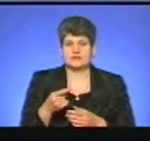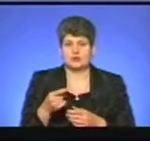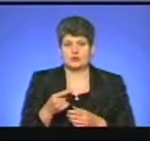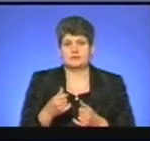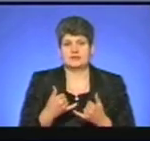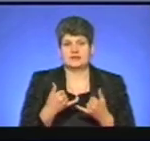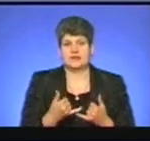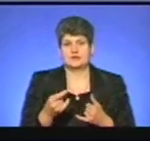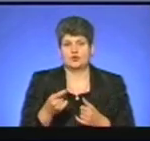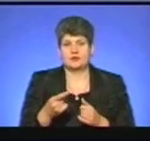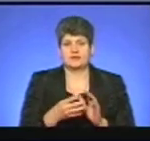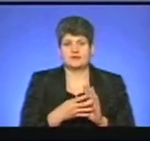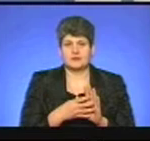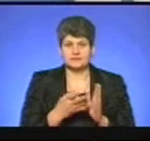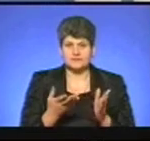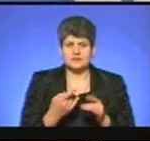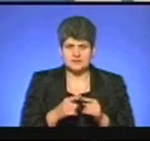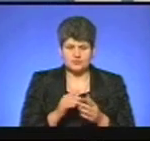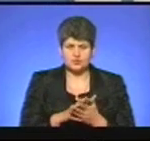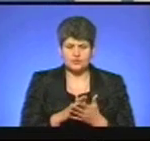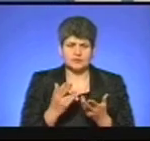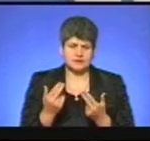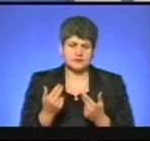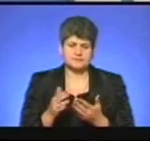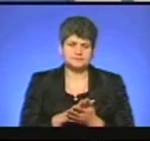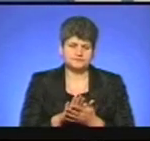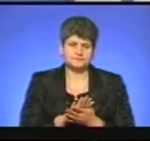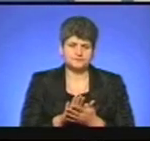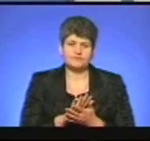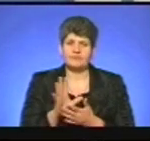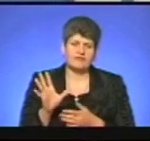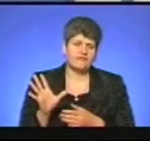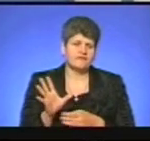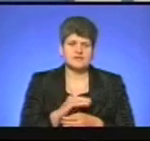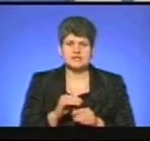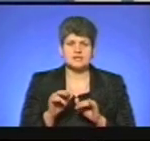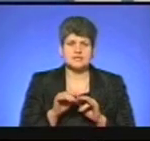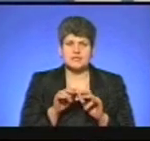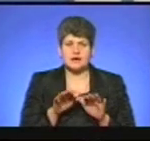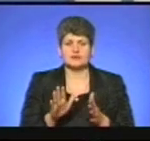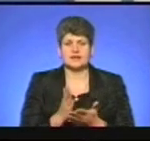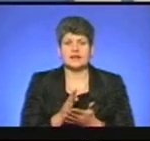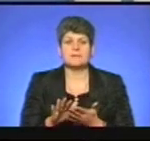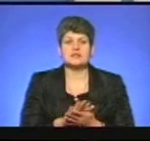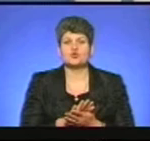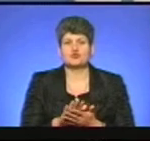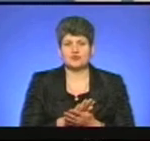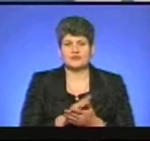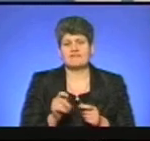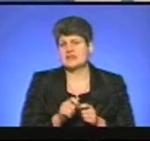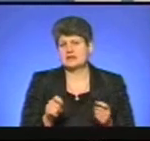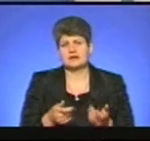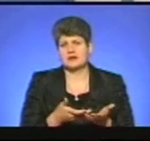Тернополян, його останнє місто. 9 січня. Безкоштовно побачити? Звичайно. В нас всі заходи на локації є безкоштовними, вони є